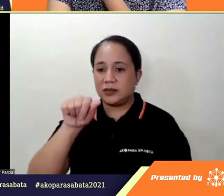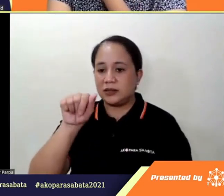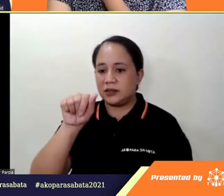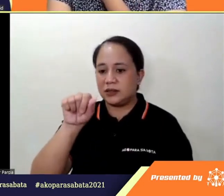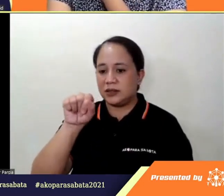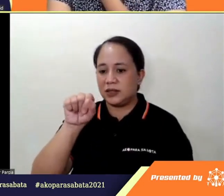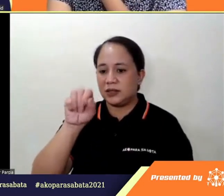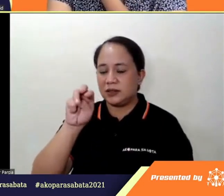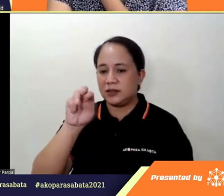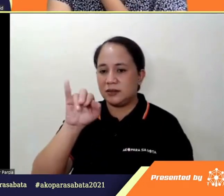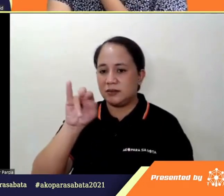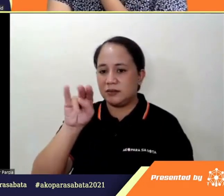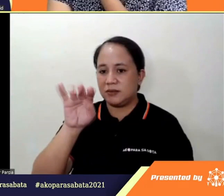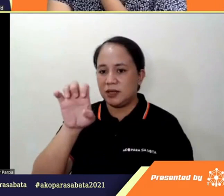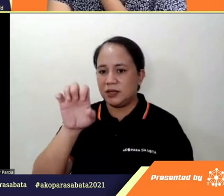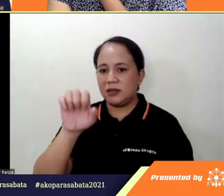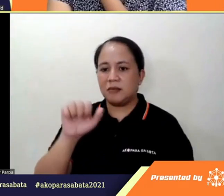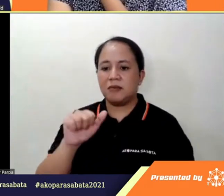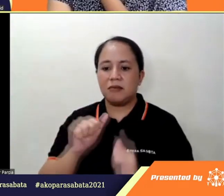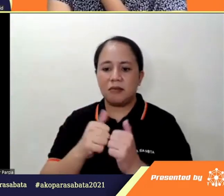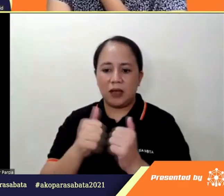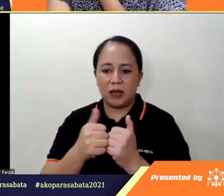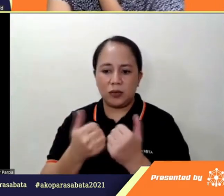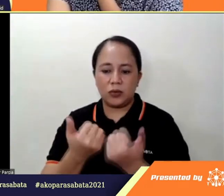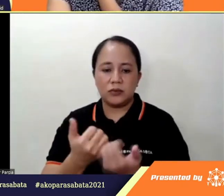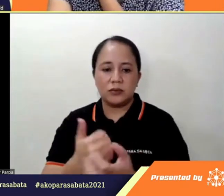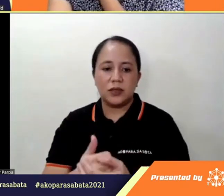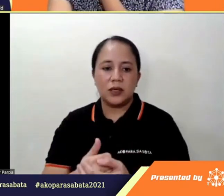Enriquez. Okay. Paano naman daw yung mga